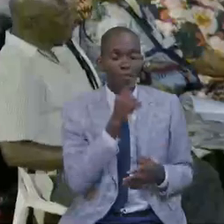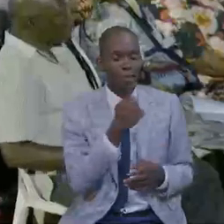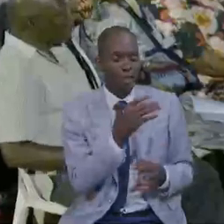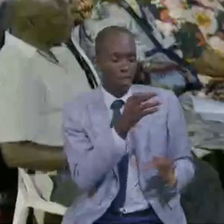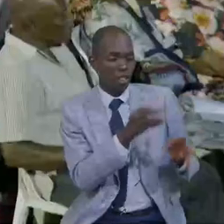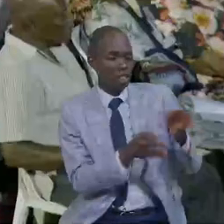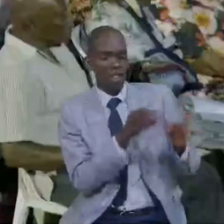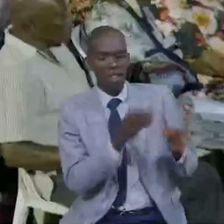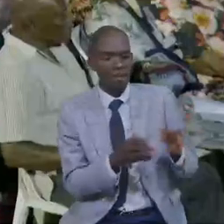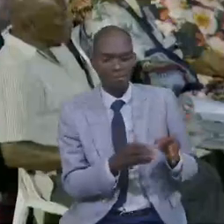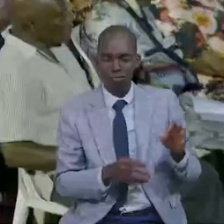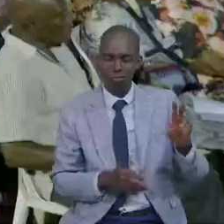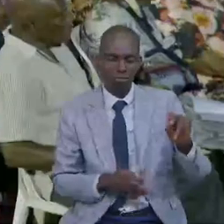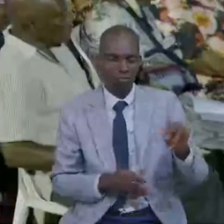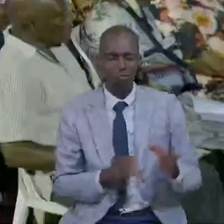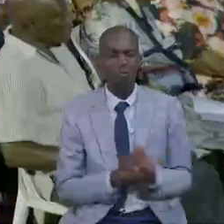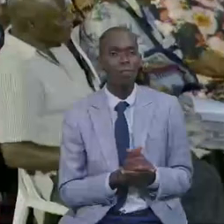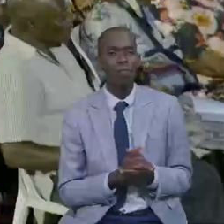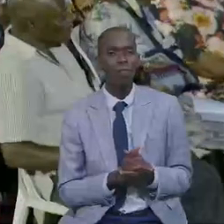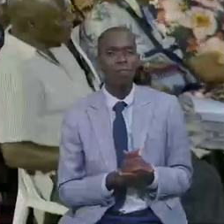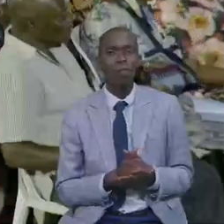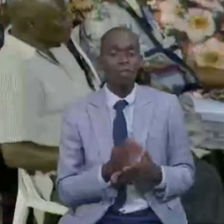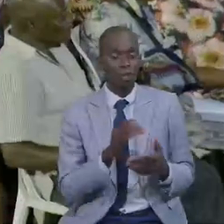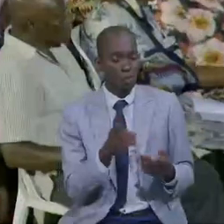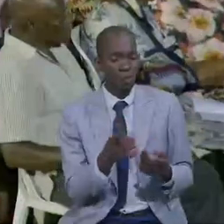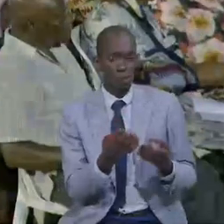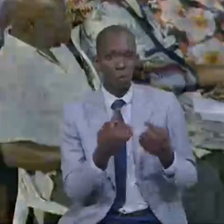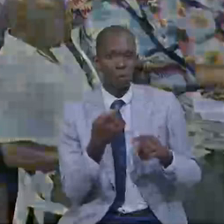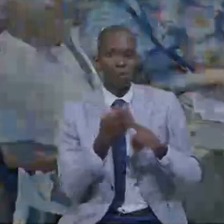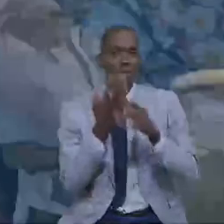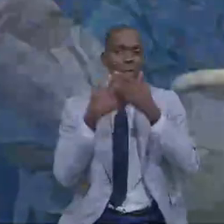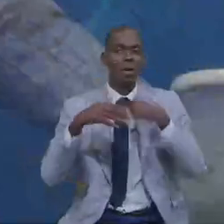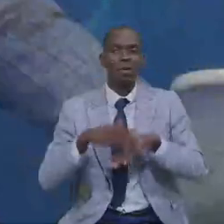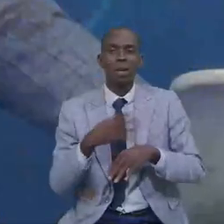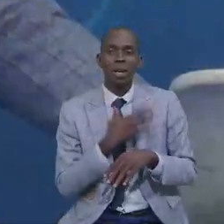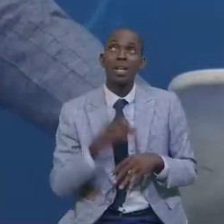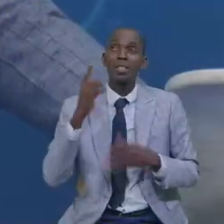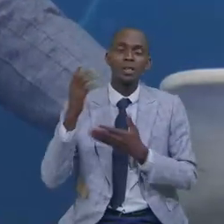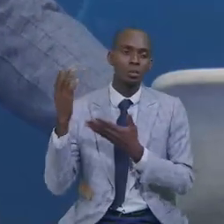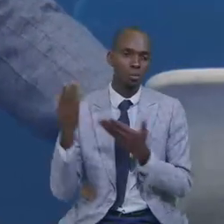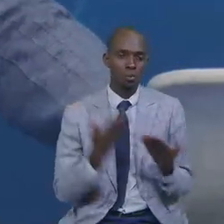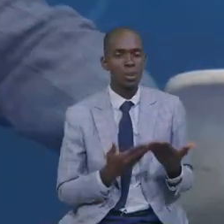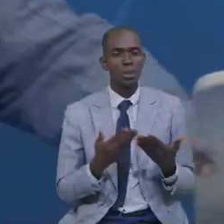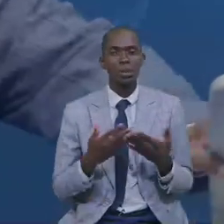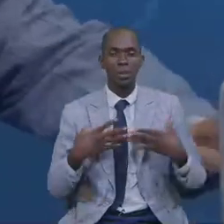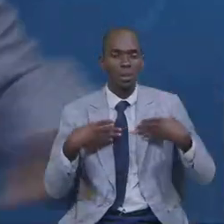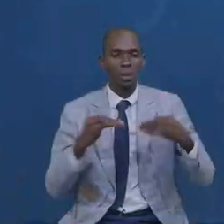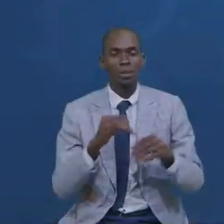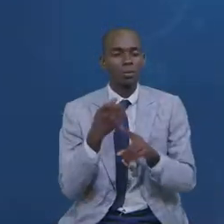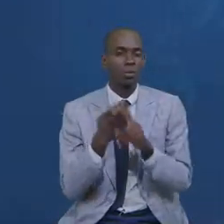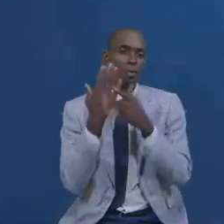n'est pas de mon côté venant du ciel je n'ai pas mené ainsi